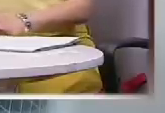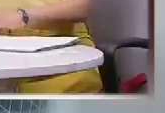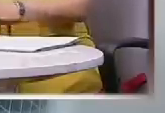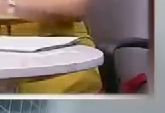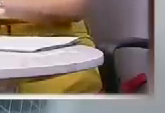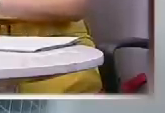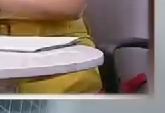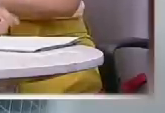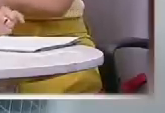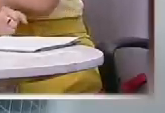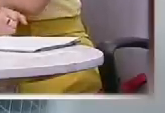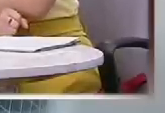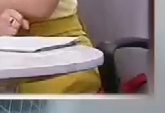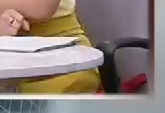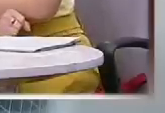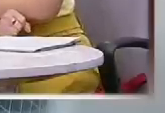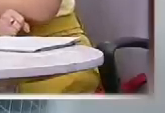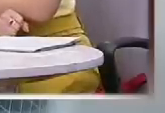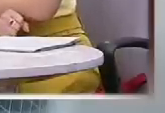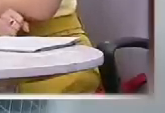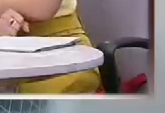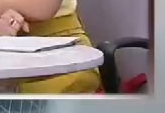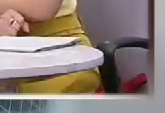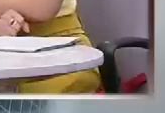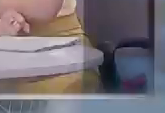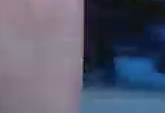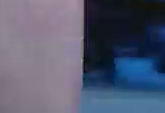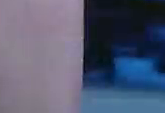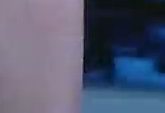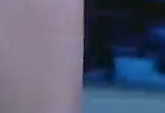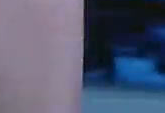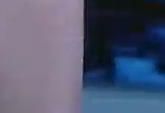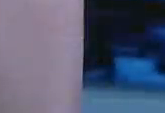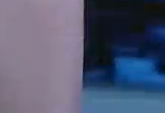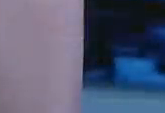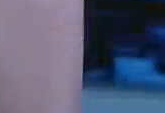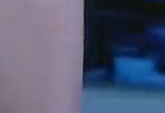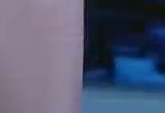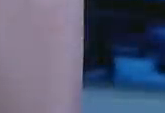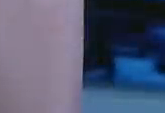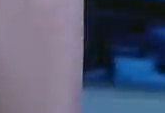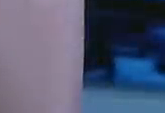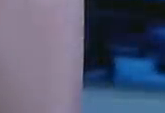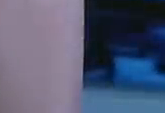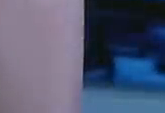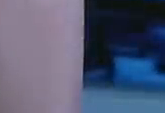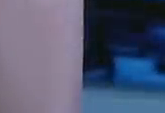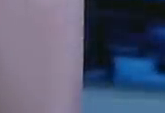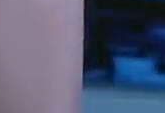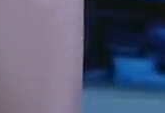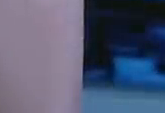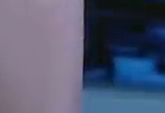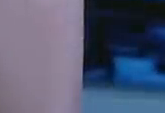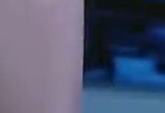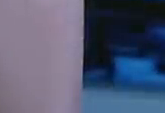ค่ะค่ะขอบคุณค่ะค่ะอันก็เป็นอากาศในช่วงเริ่มต้น